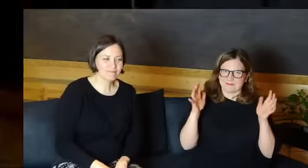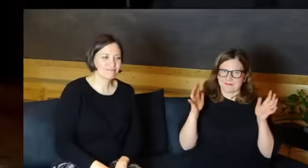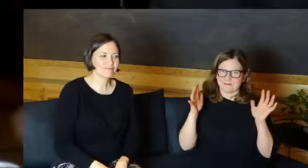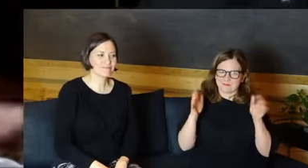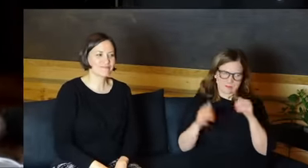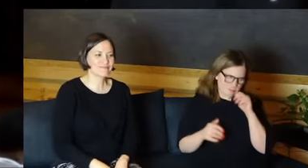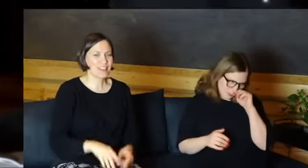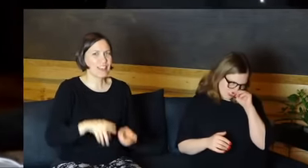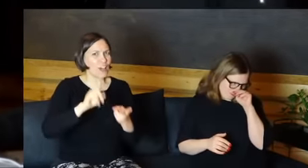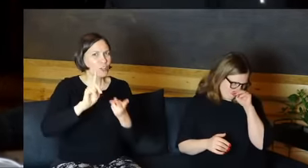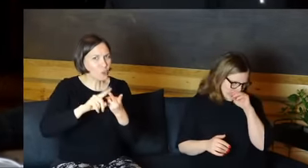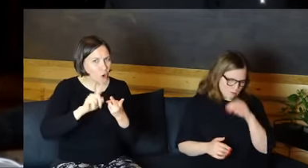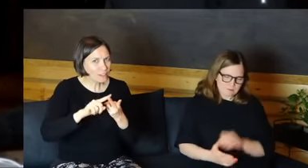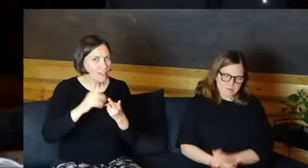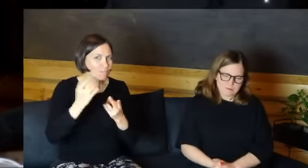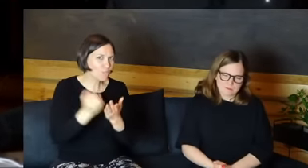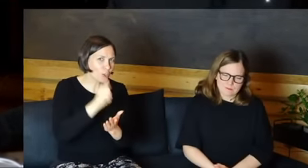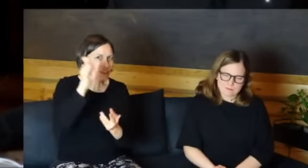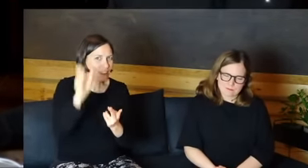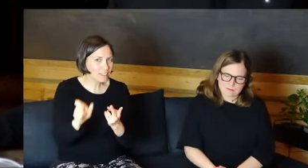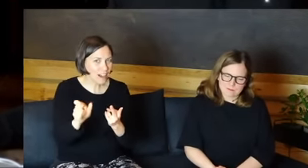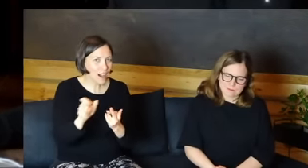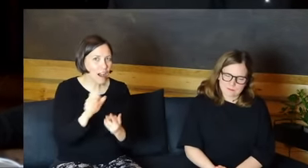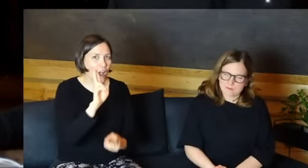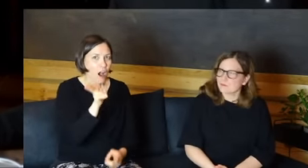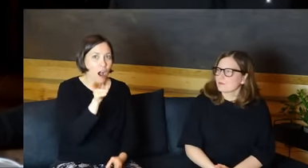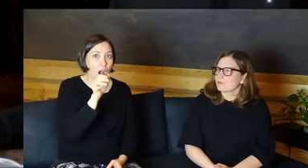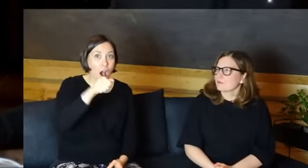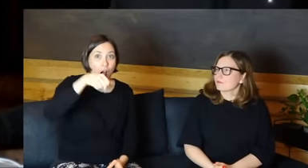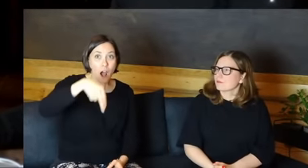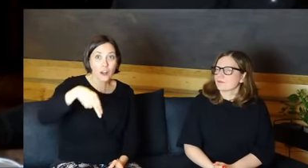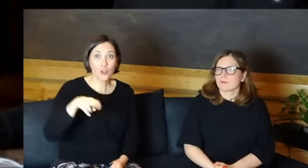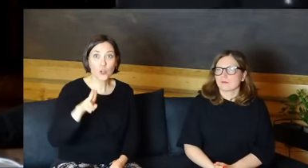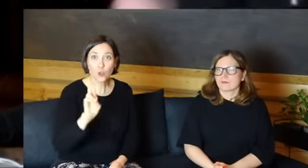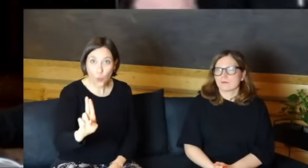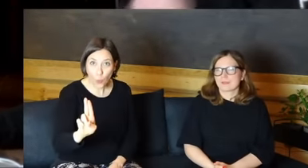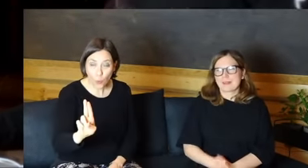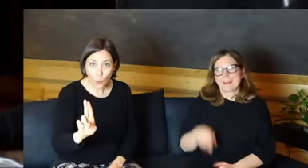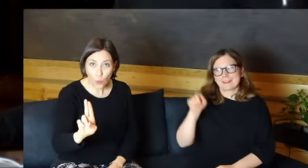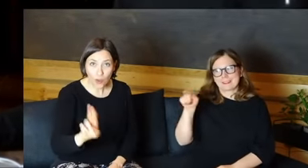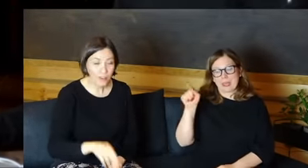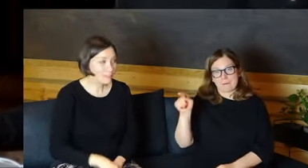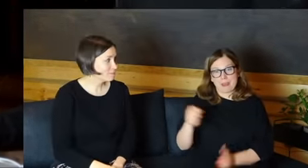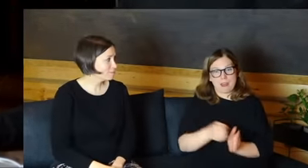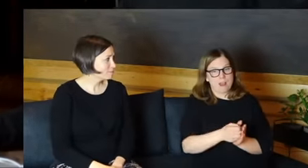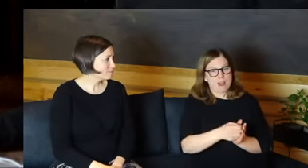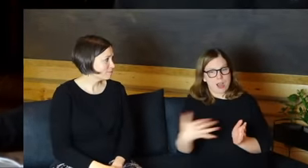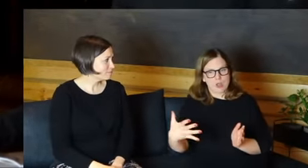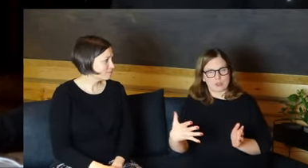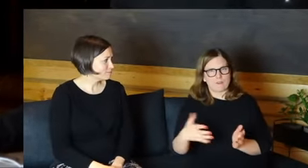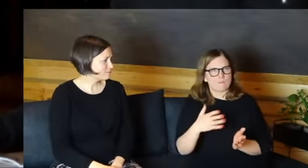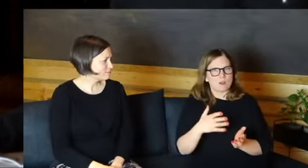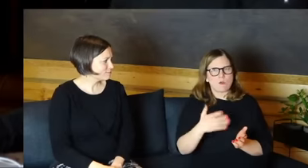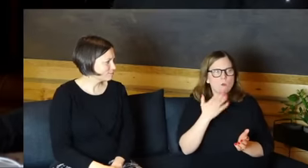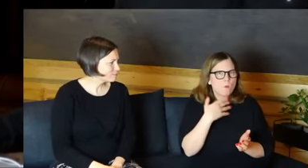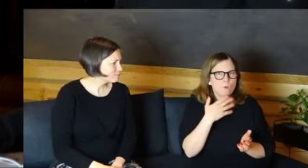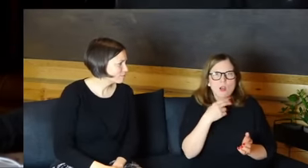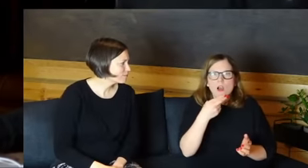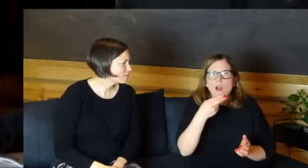Ja sitten meidän toinen voittaja on Hannu. Ja tämä aiheuttaa varmasti pärrän pärinää. Kuka